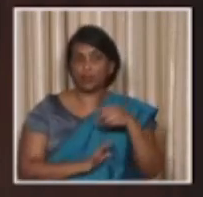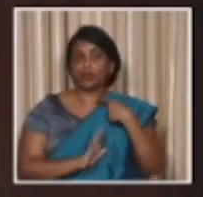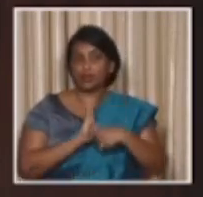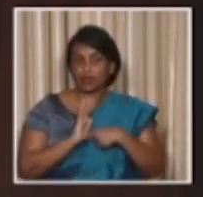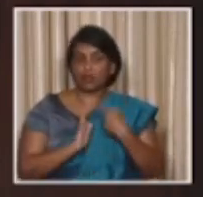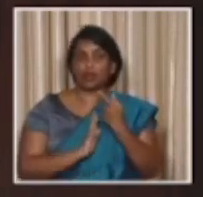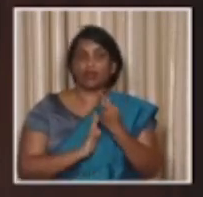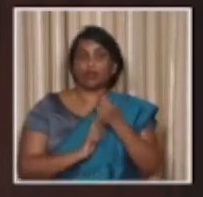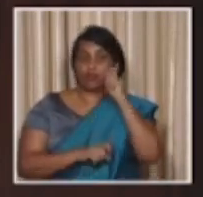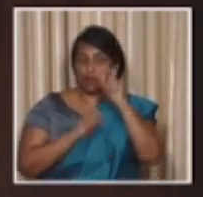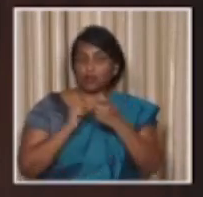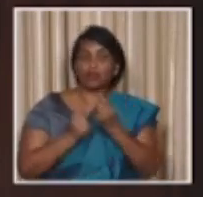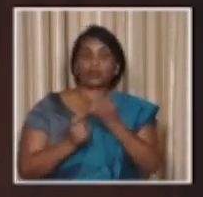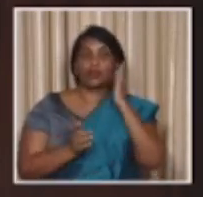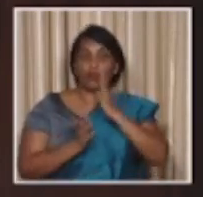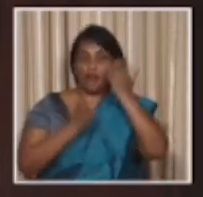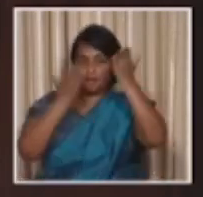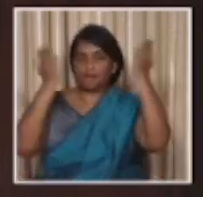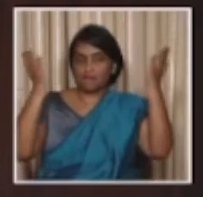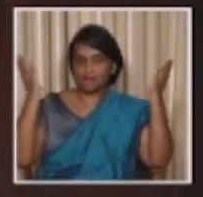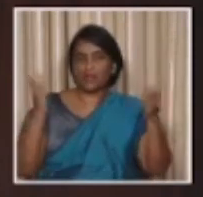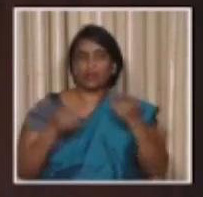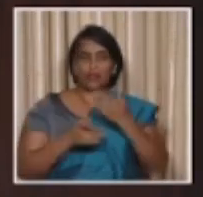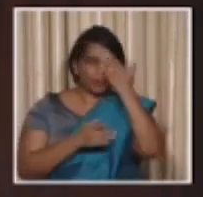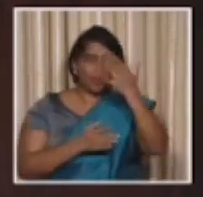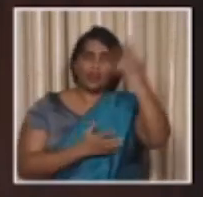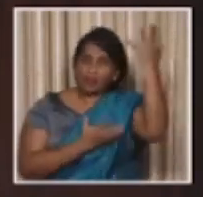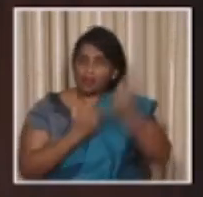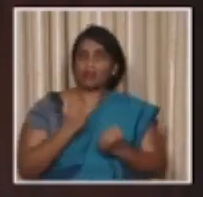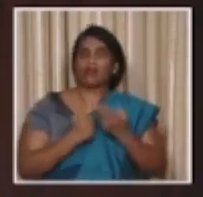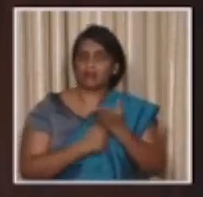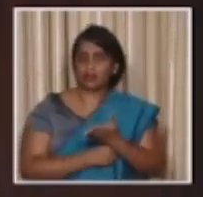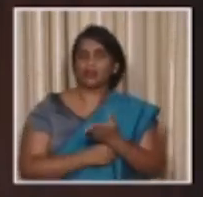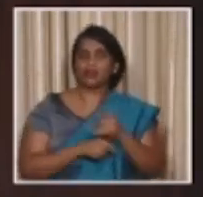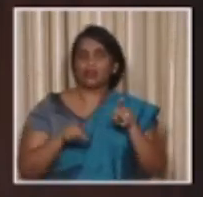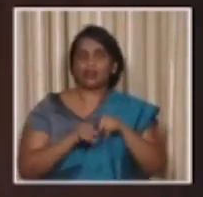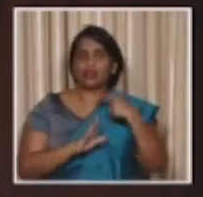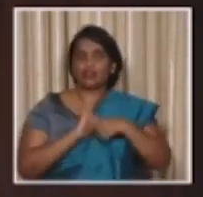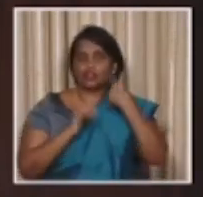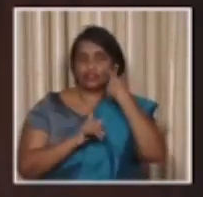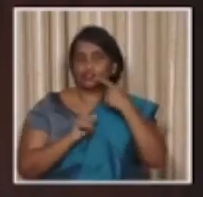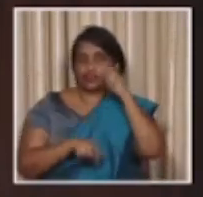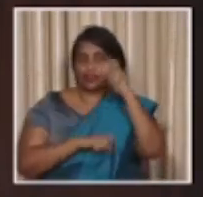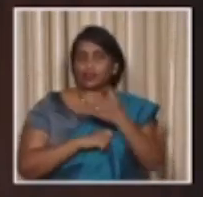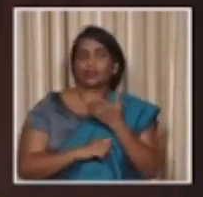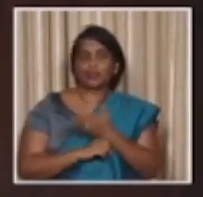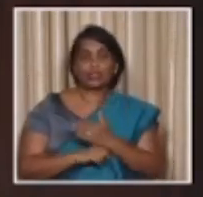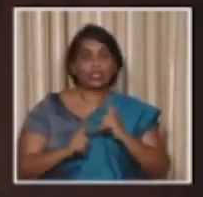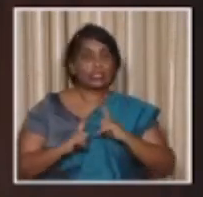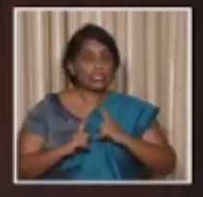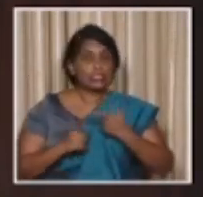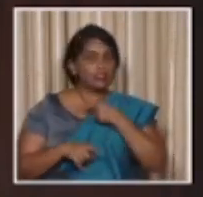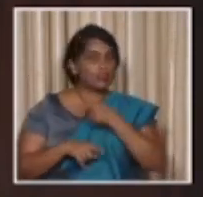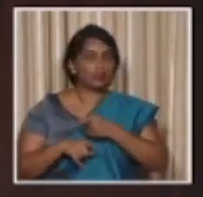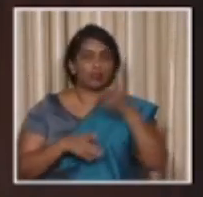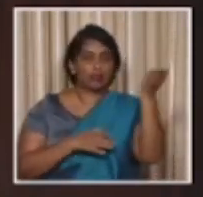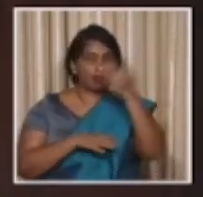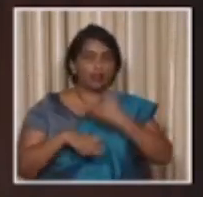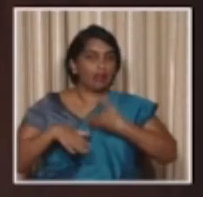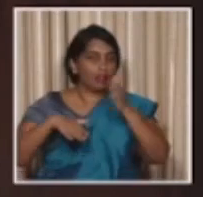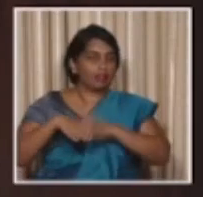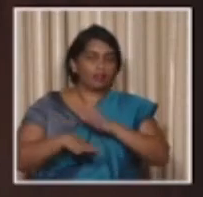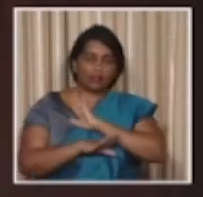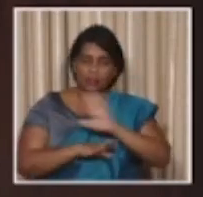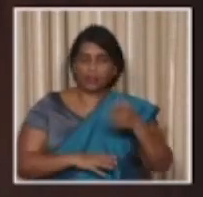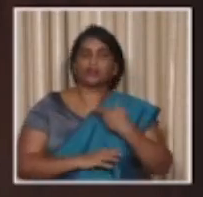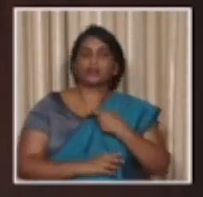රටේ මිනිස්සුන්ගේ සල්ලි පිටරට දිනනවා කියලා කරුණාකරලා ඒකට අත තියන්න මේ රටේ අහිංසක මිනිස්සුන්ගේ ජීවිතවලට තමුන්නාසම මේ අත තියන්න